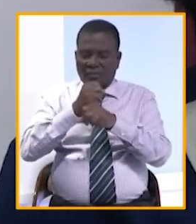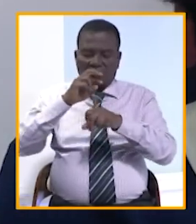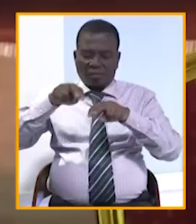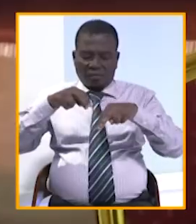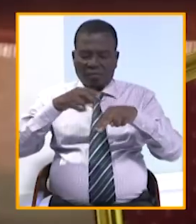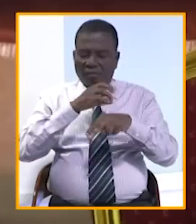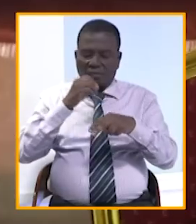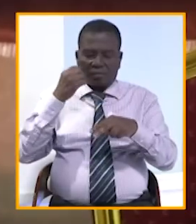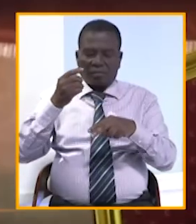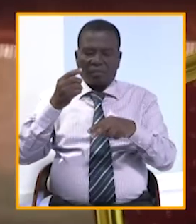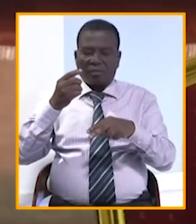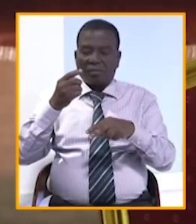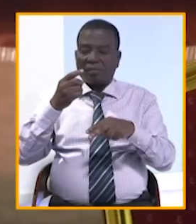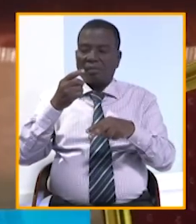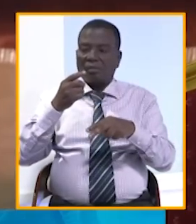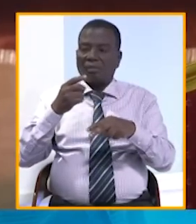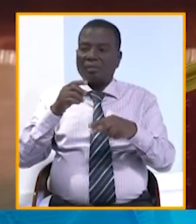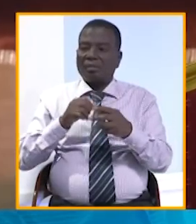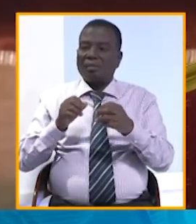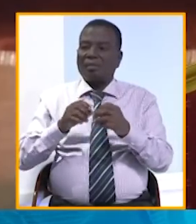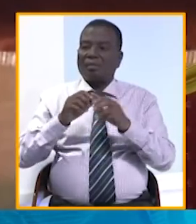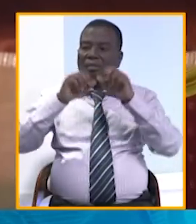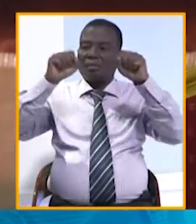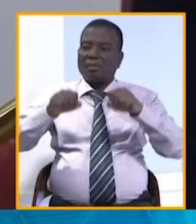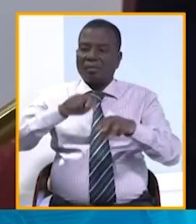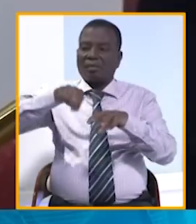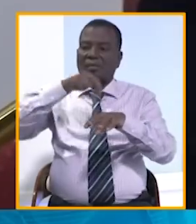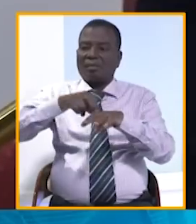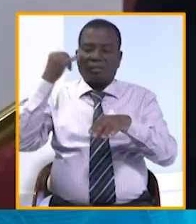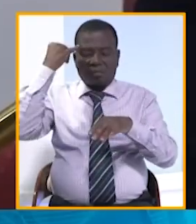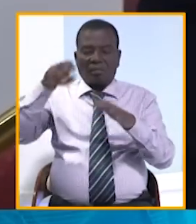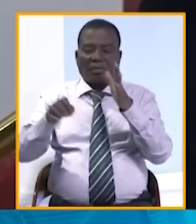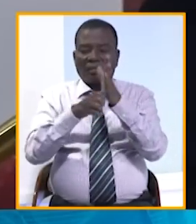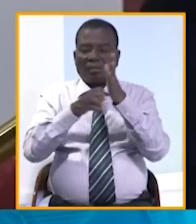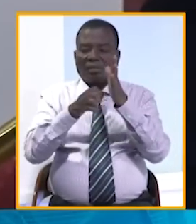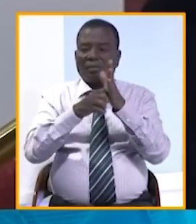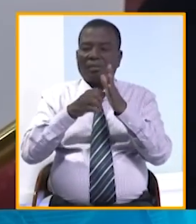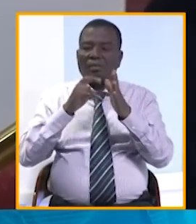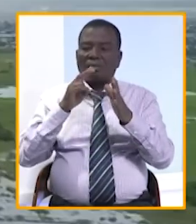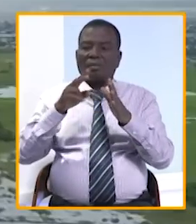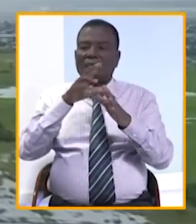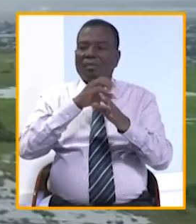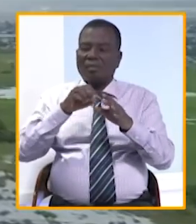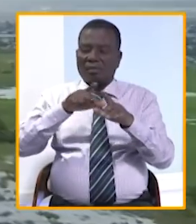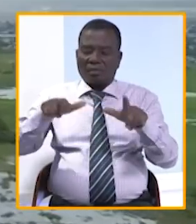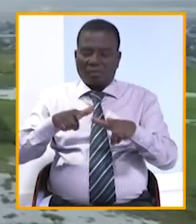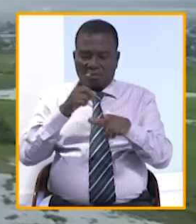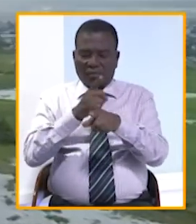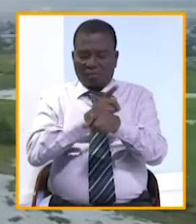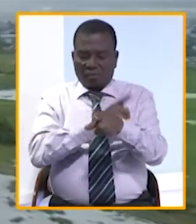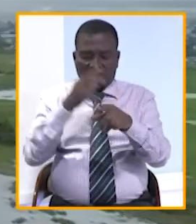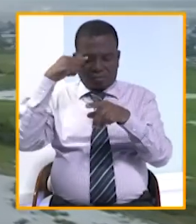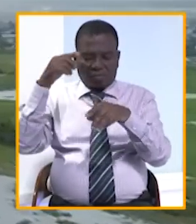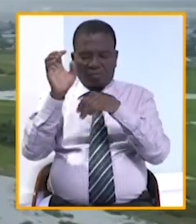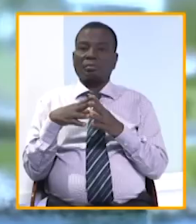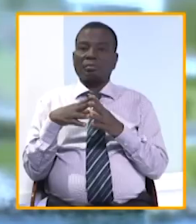d'enrichissement vise à faire de la version finale de la stratégie nationale d'intelligence économique un véritable levier de développement pour la